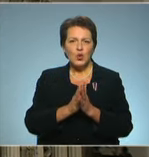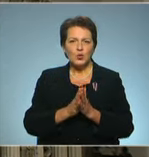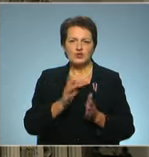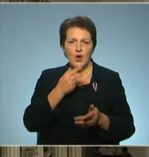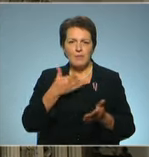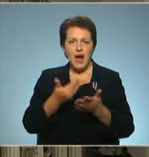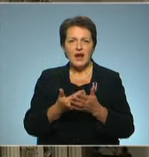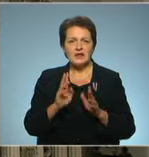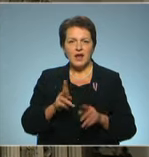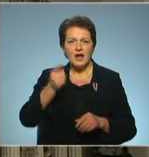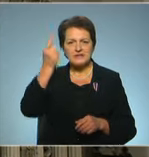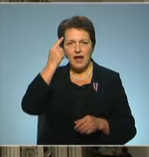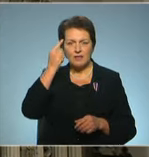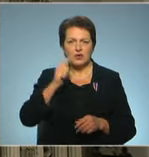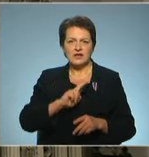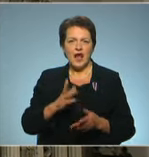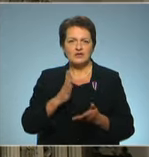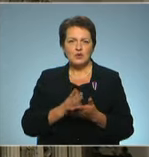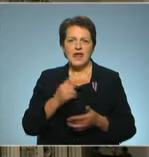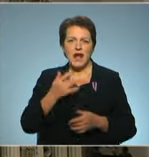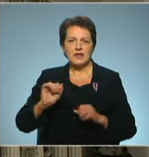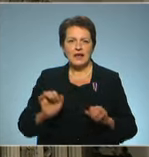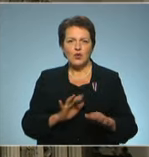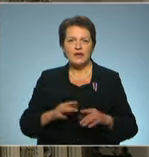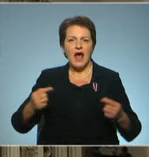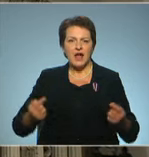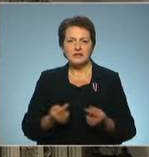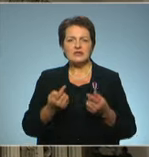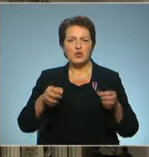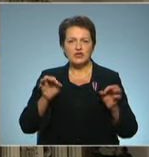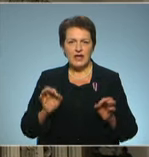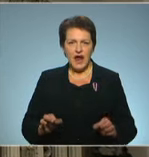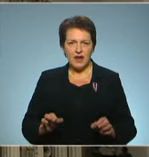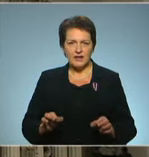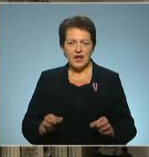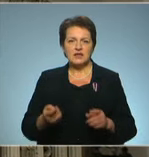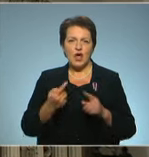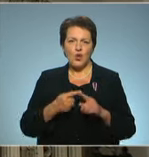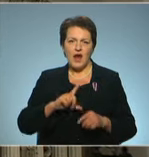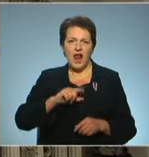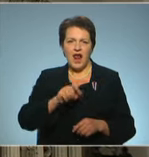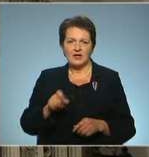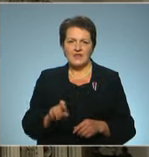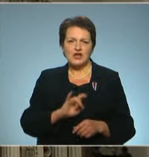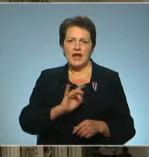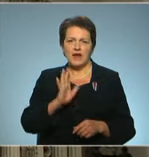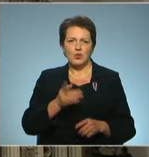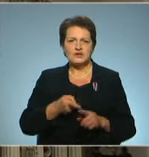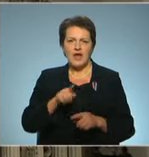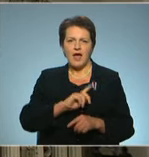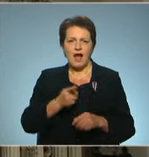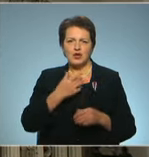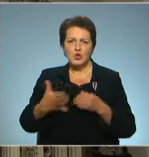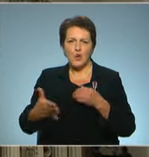Parādiet, ka saprotat, kas notiek, ka rīkojaties atbilstoši realitātei, un latvieši nebūs tie, kas turēs